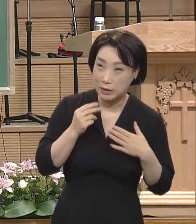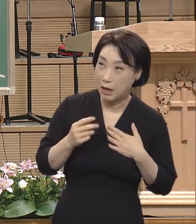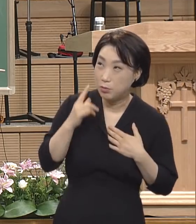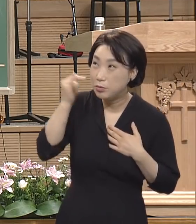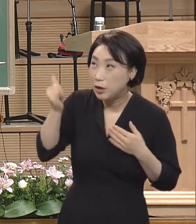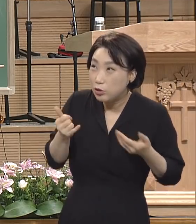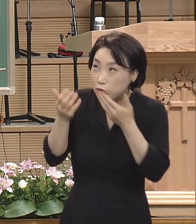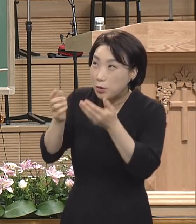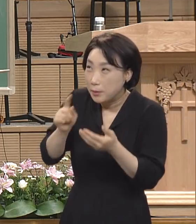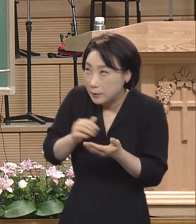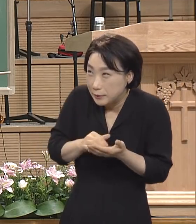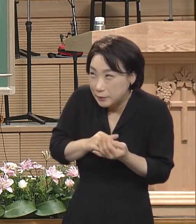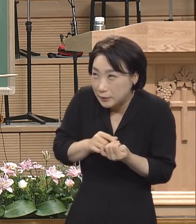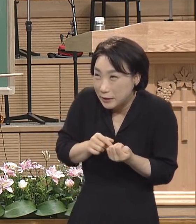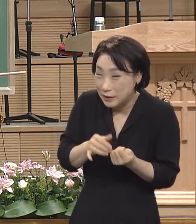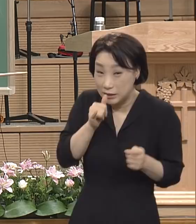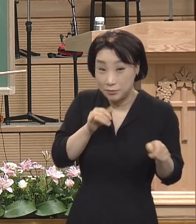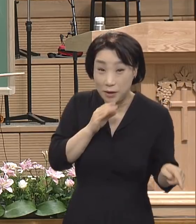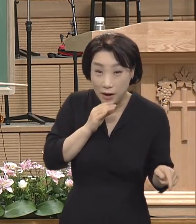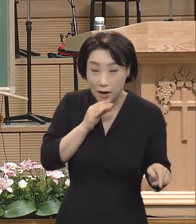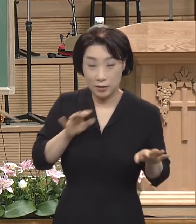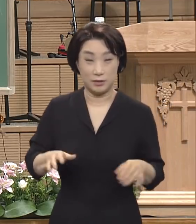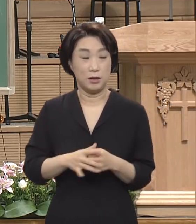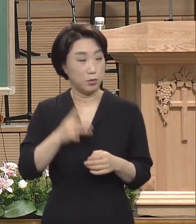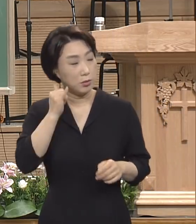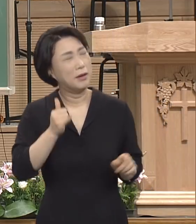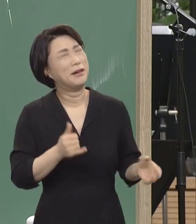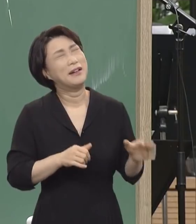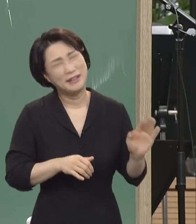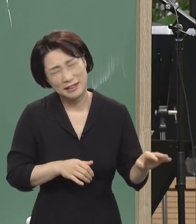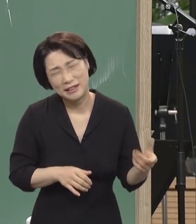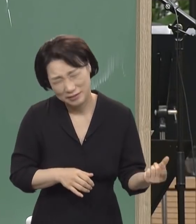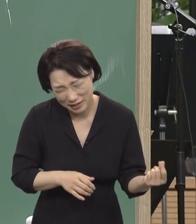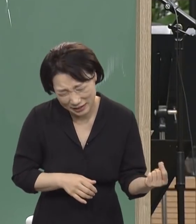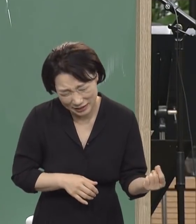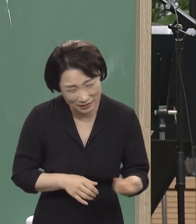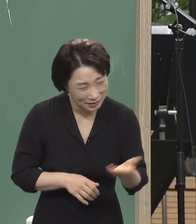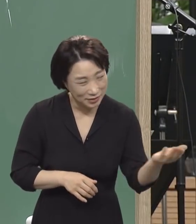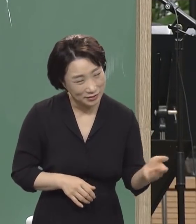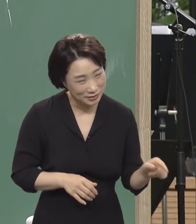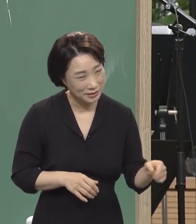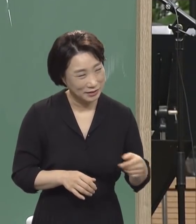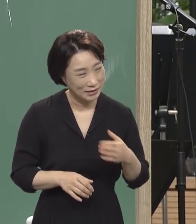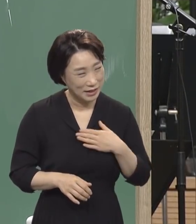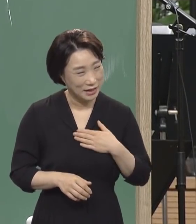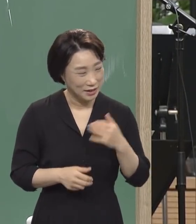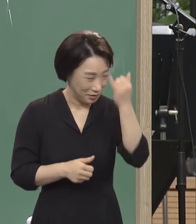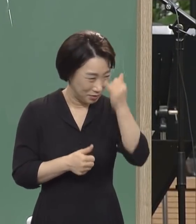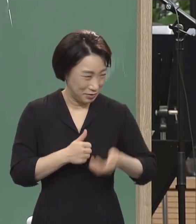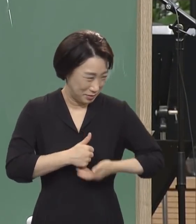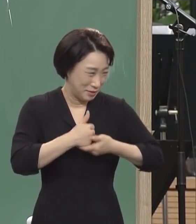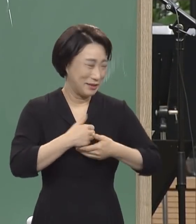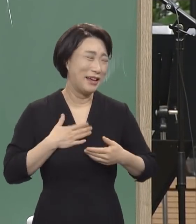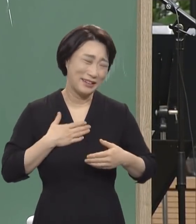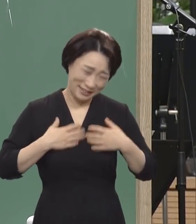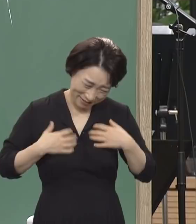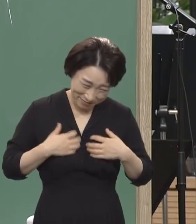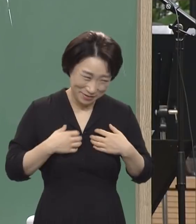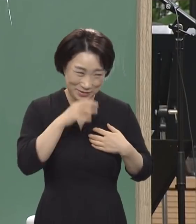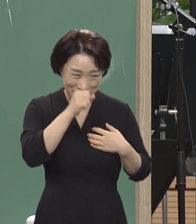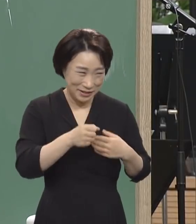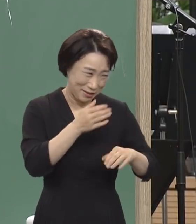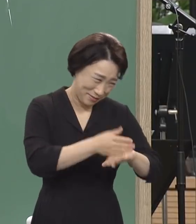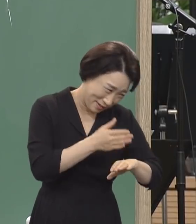그래서 부모는 그걸 그냥 계산 계산 안 해도 맞아. 니들이 이렇게 부모에게 해줄지가 내가 기쁘고 좋지.